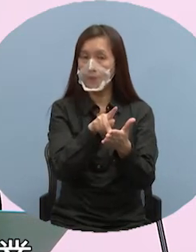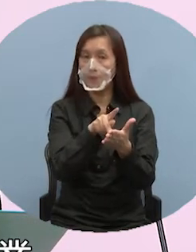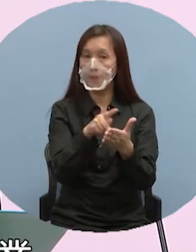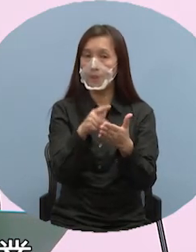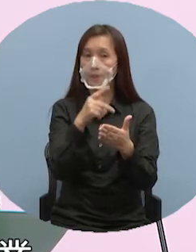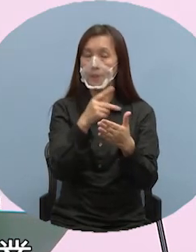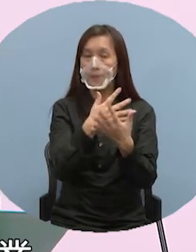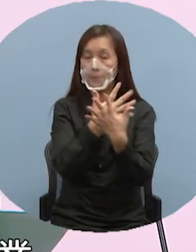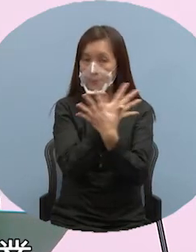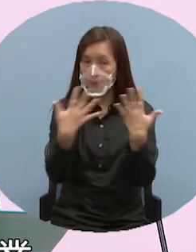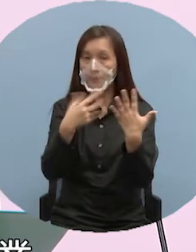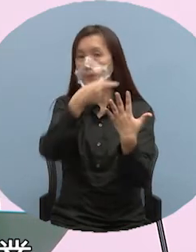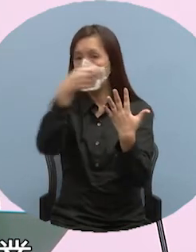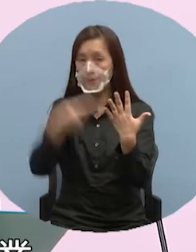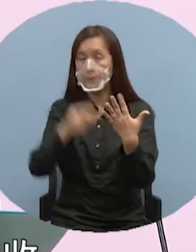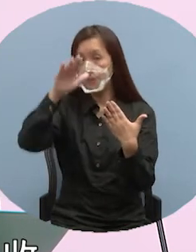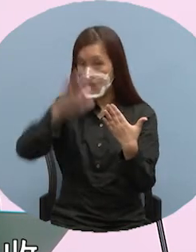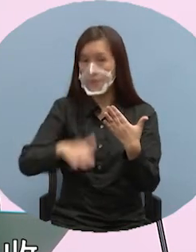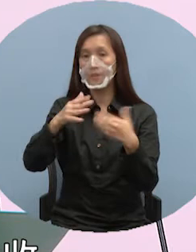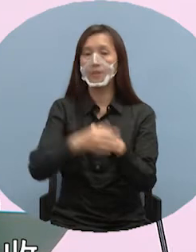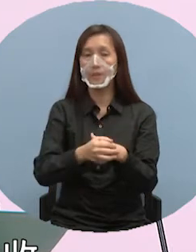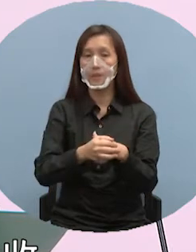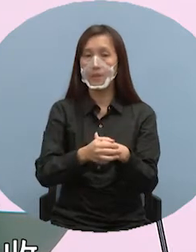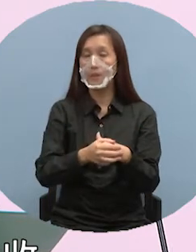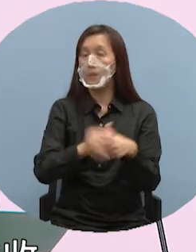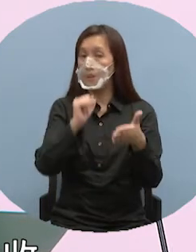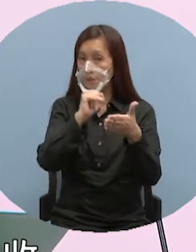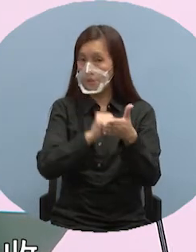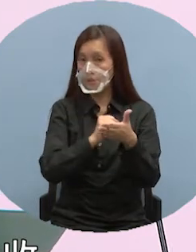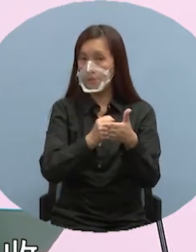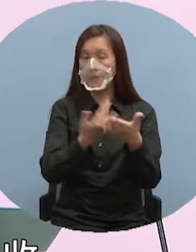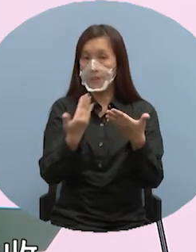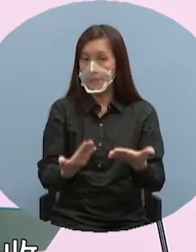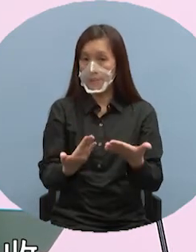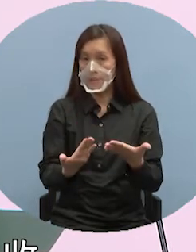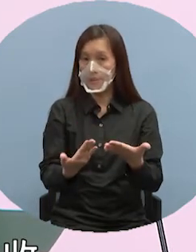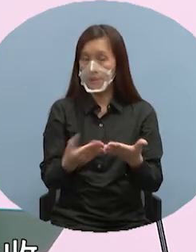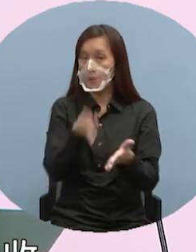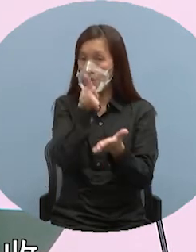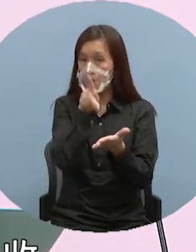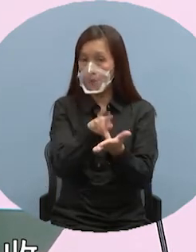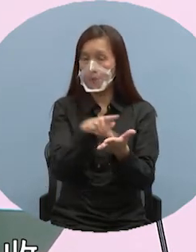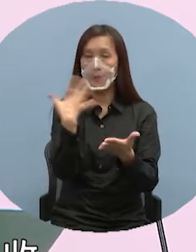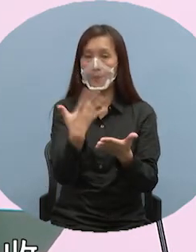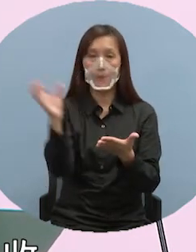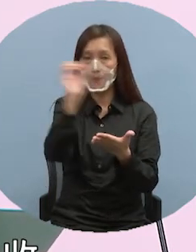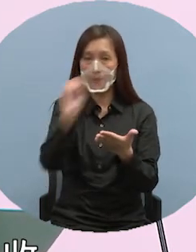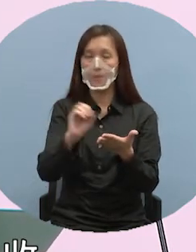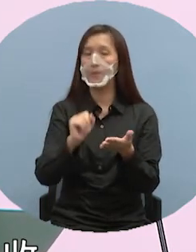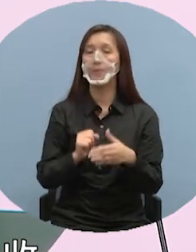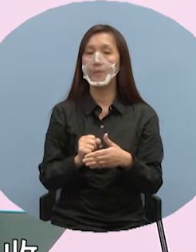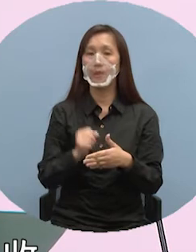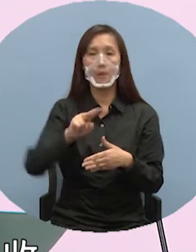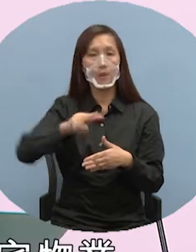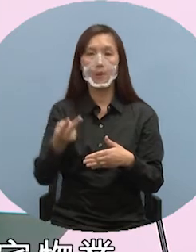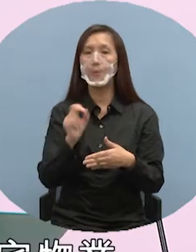55萬元或以下的住宅物業，它的差餉一如現時按租值5%徵收，並不改